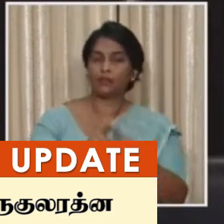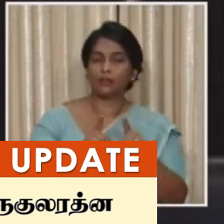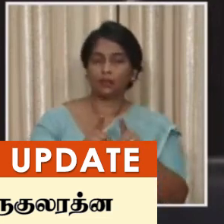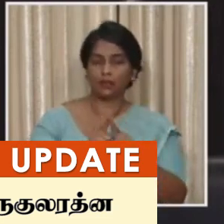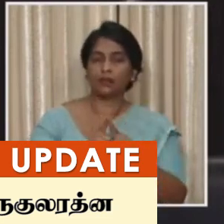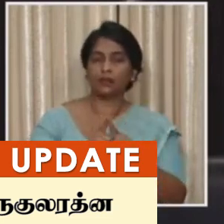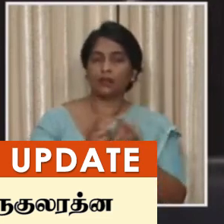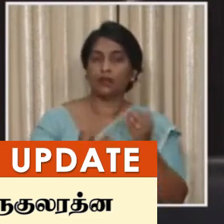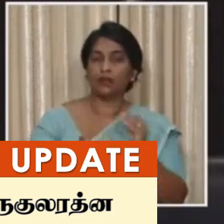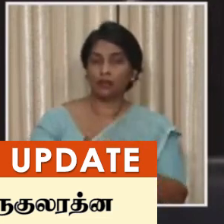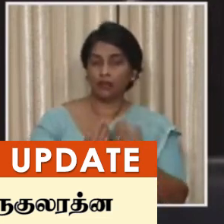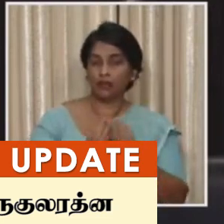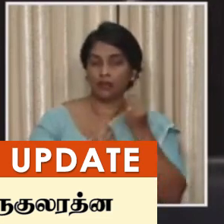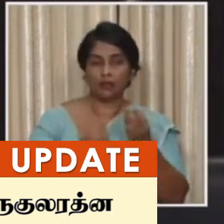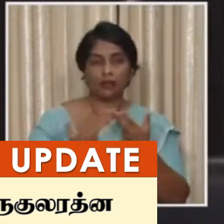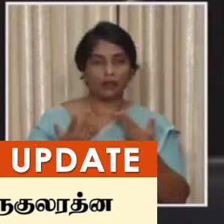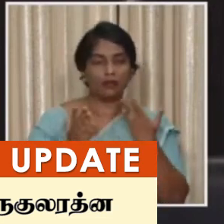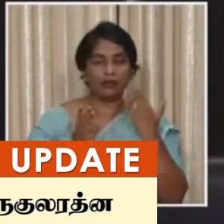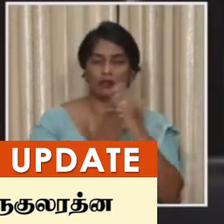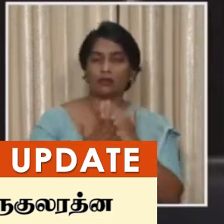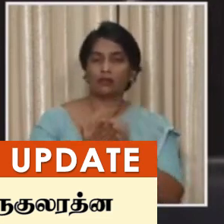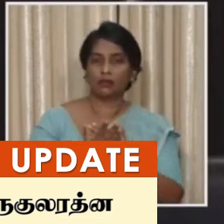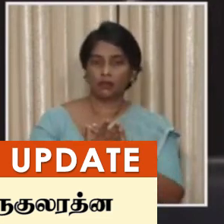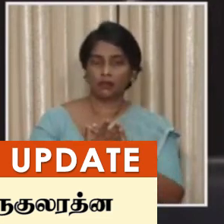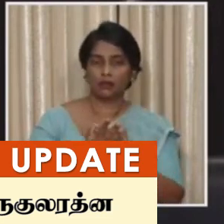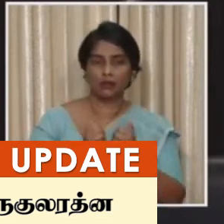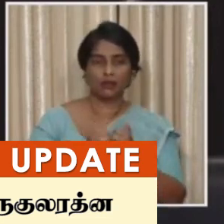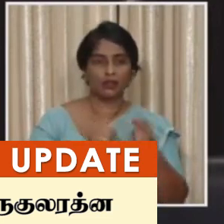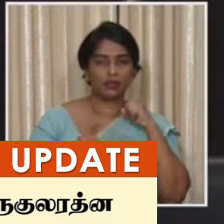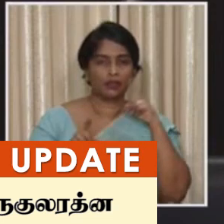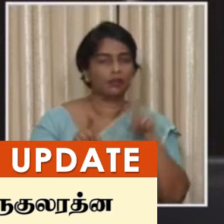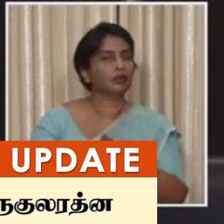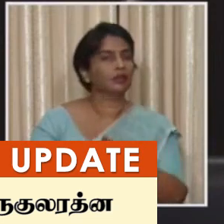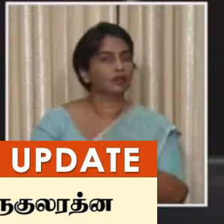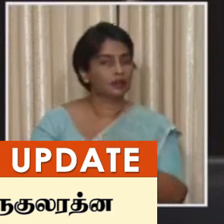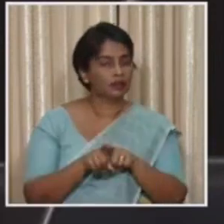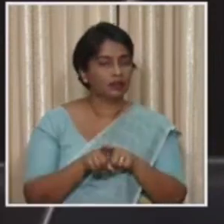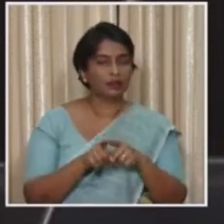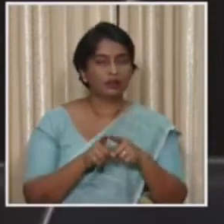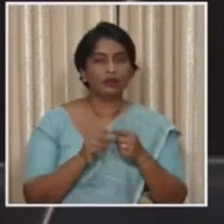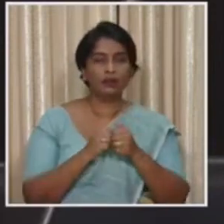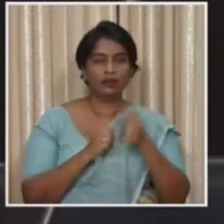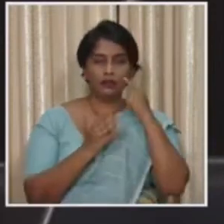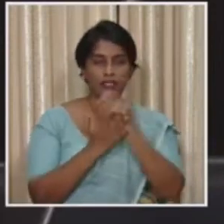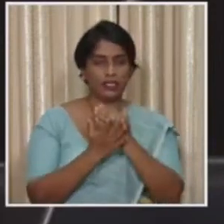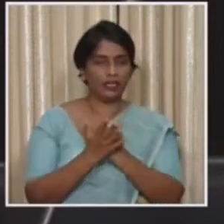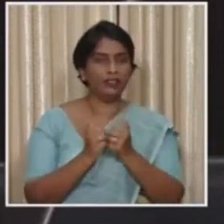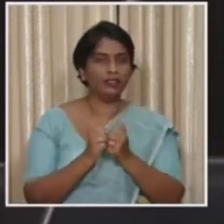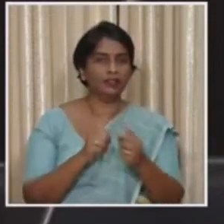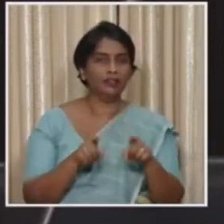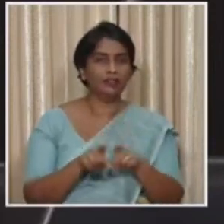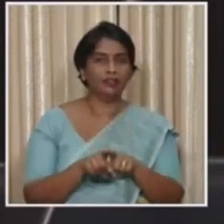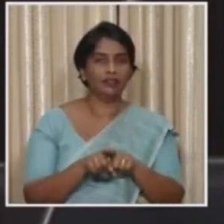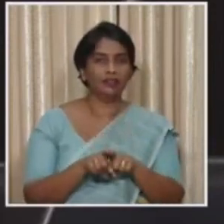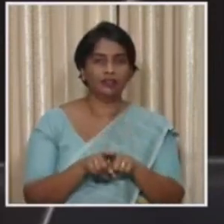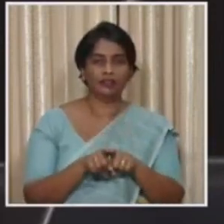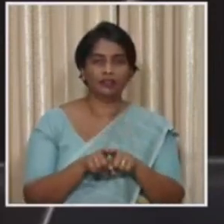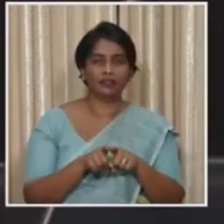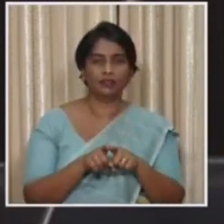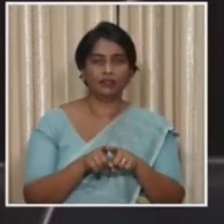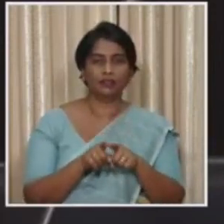போல அவரது கட்சிக்கும் அவருடைய ஆதரவாளர்களுக்கும் எமது அனுதாபத்தை இந்த உயர் சபையிலே